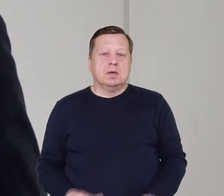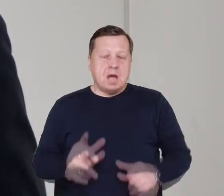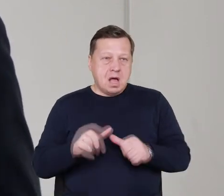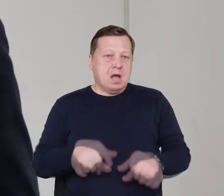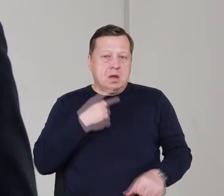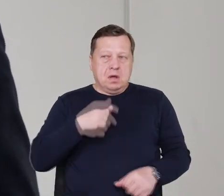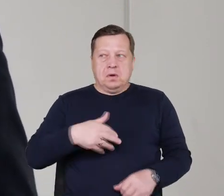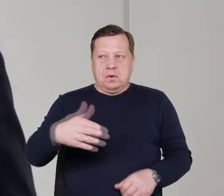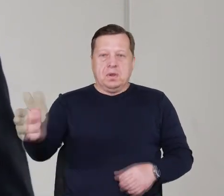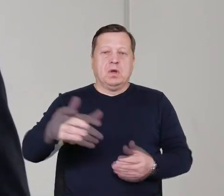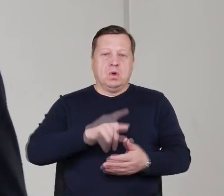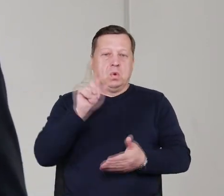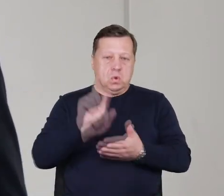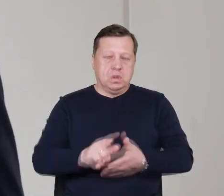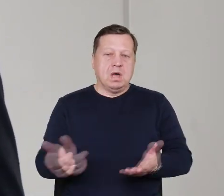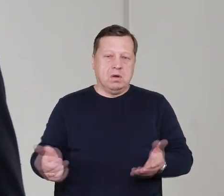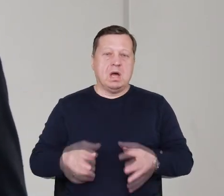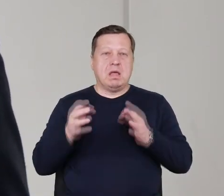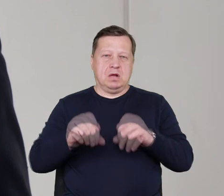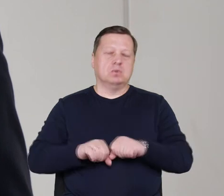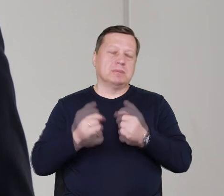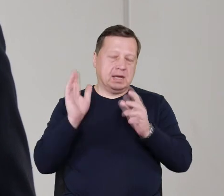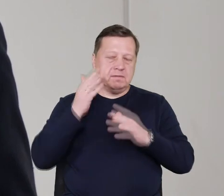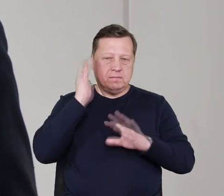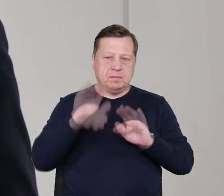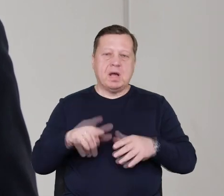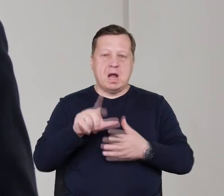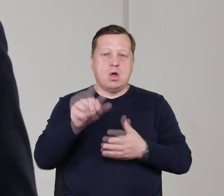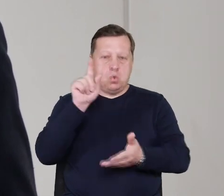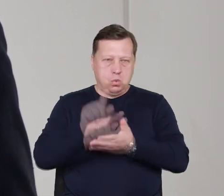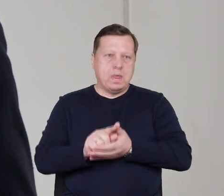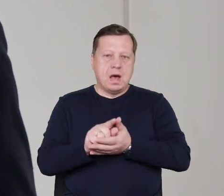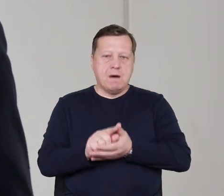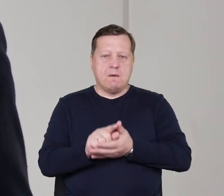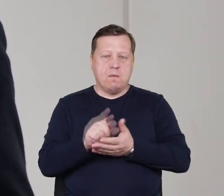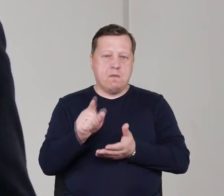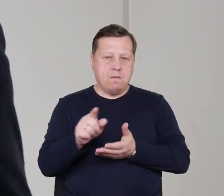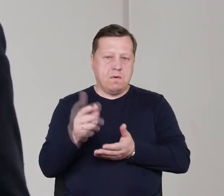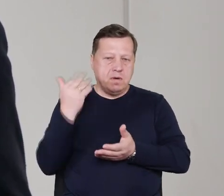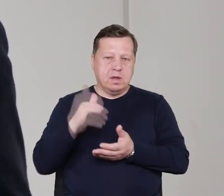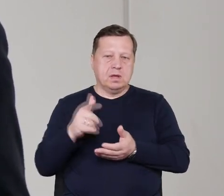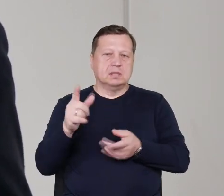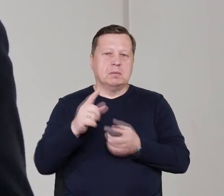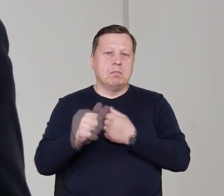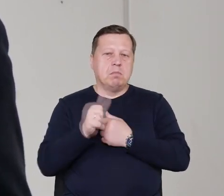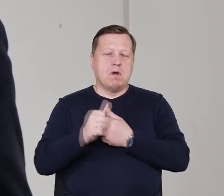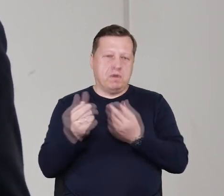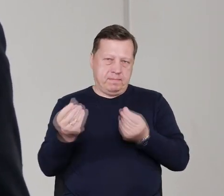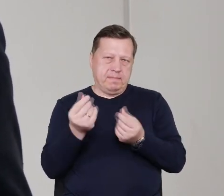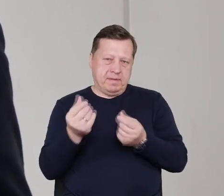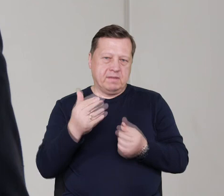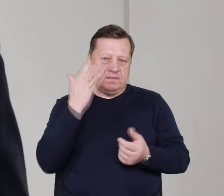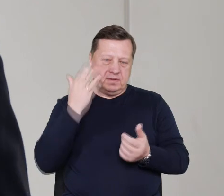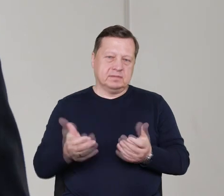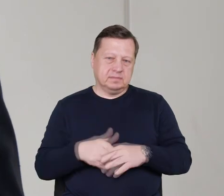udało się to żeśmy tutaj zepsuli ale udało się No bo udało się z przyczyn ekonomicznych nie oszukujmy się